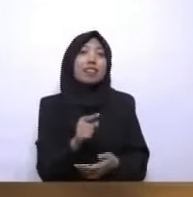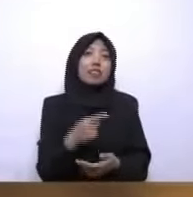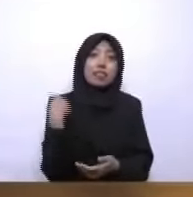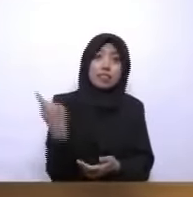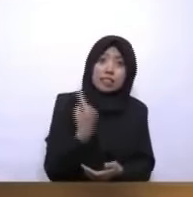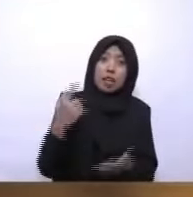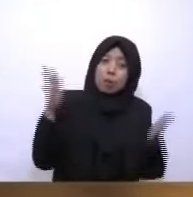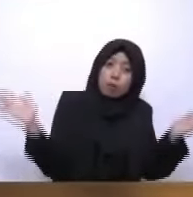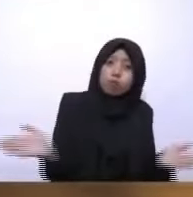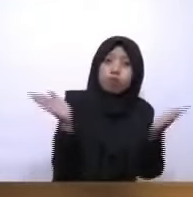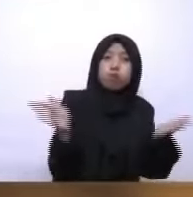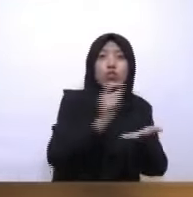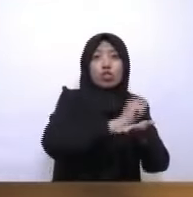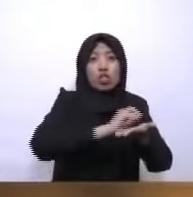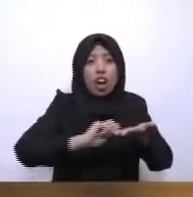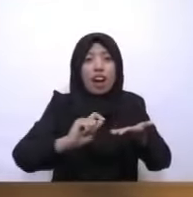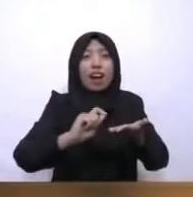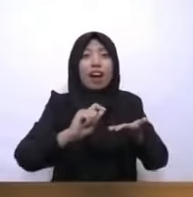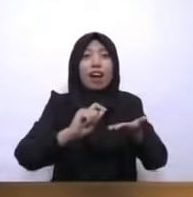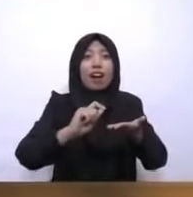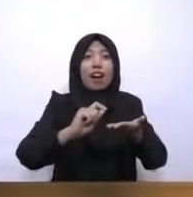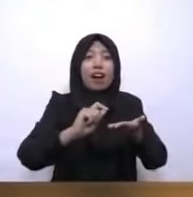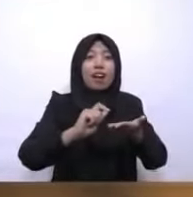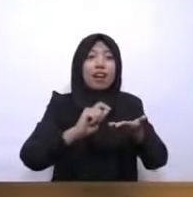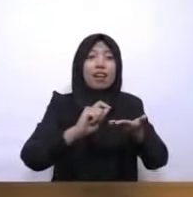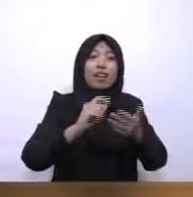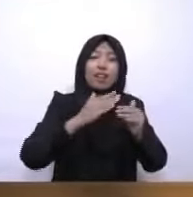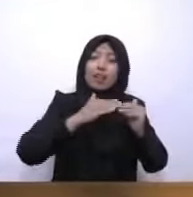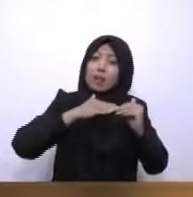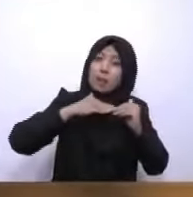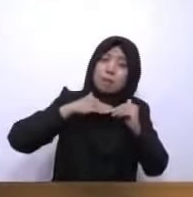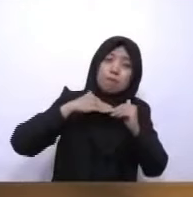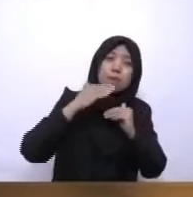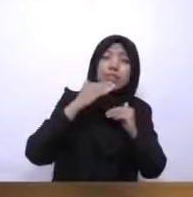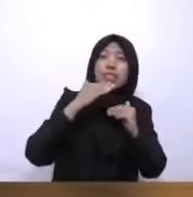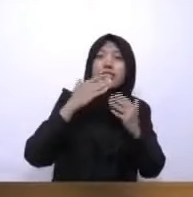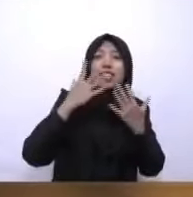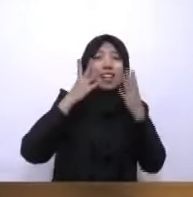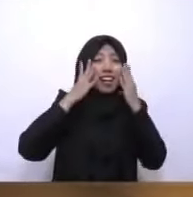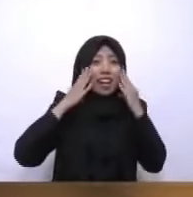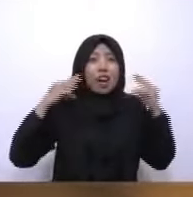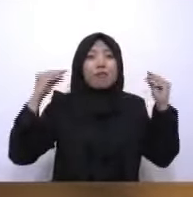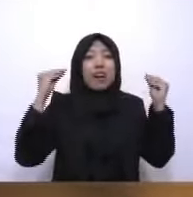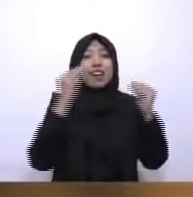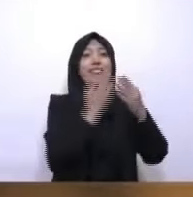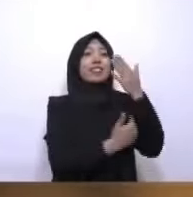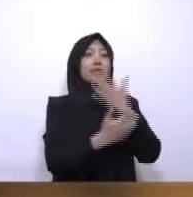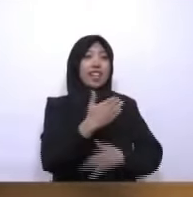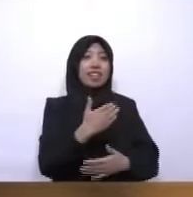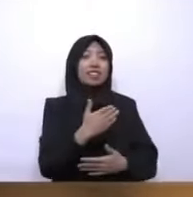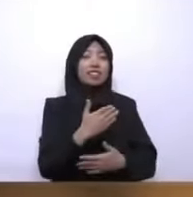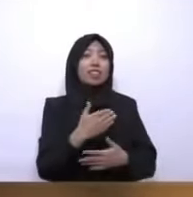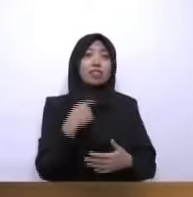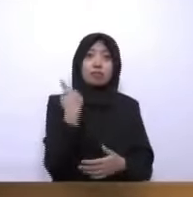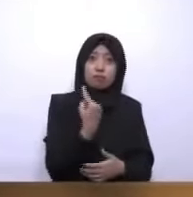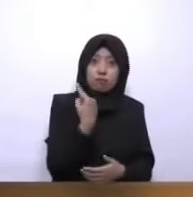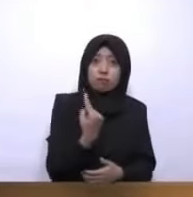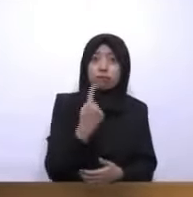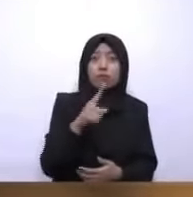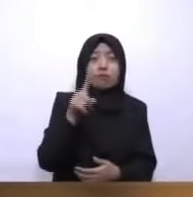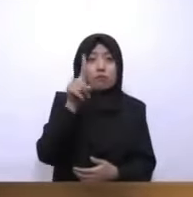pun membangun sekolah-sekolah yang lebih ramah terhadap disabilitas. Kita